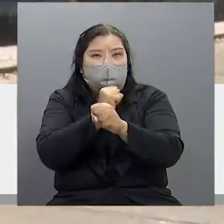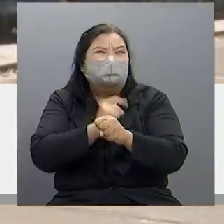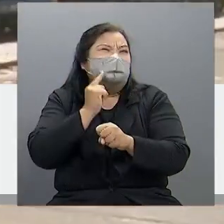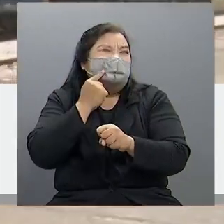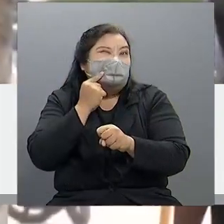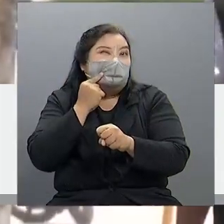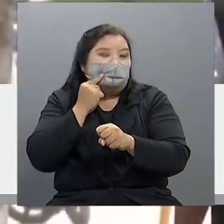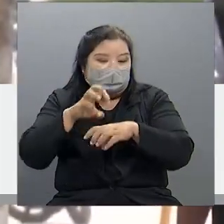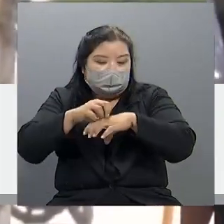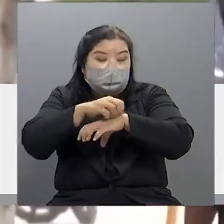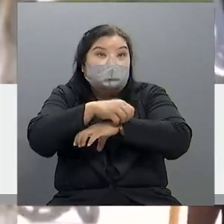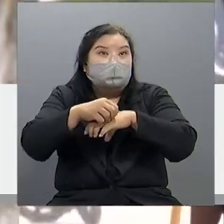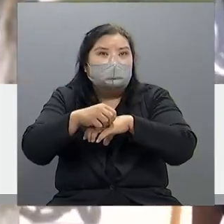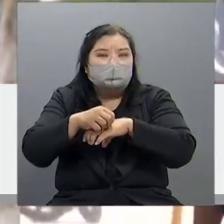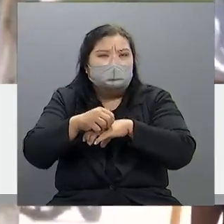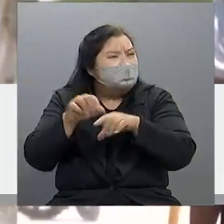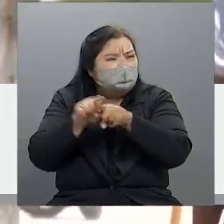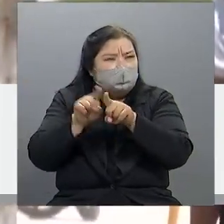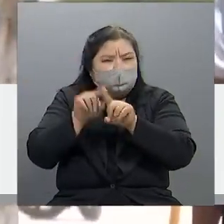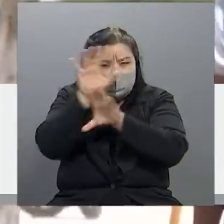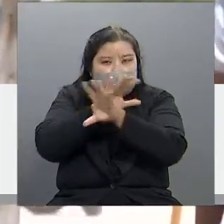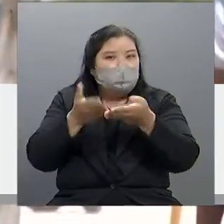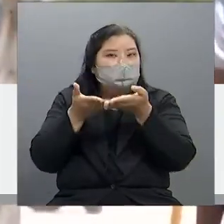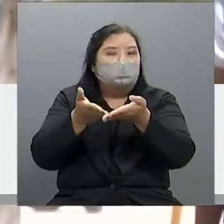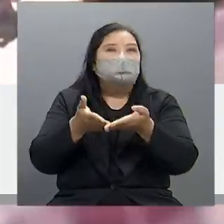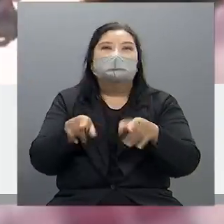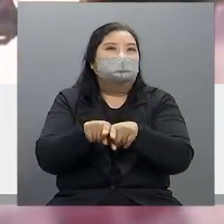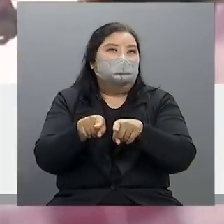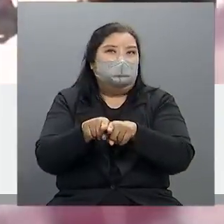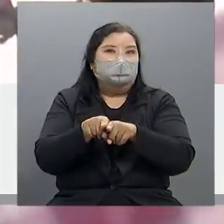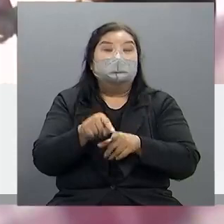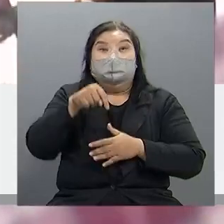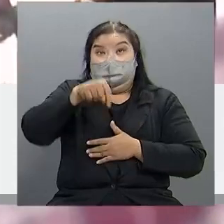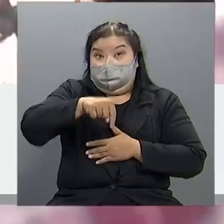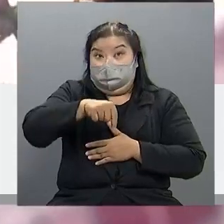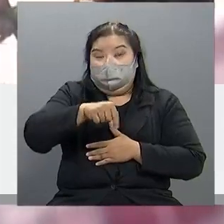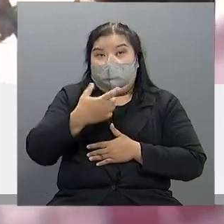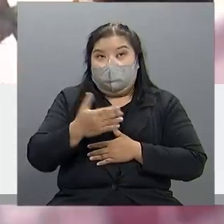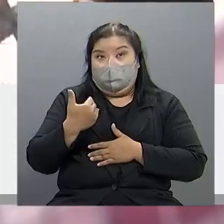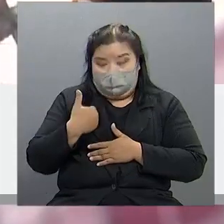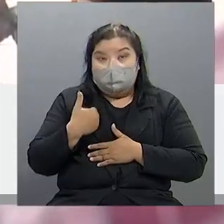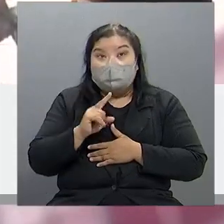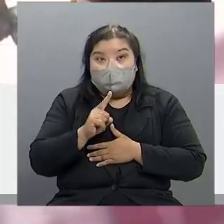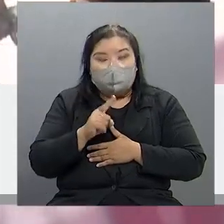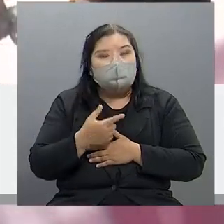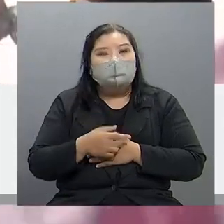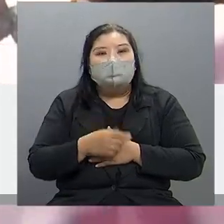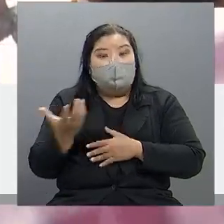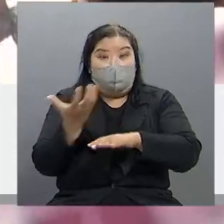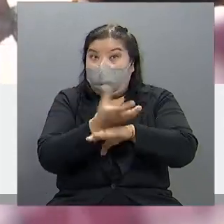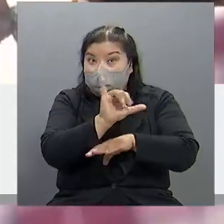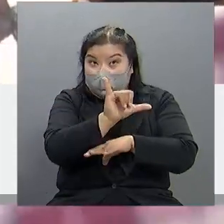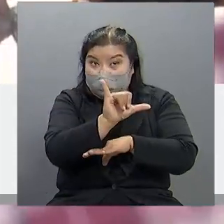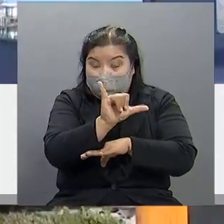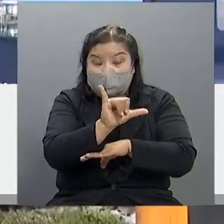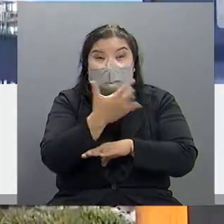ที่ขนส่งกันทางเรือเลยทีเดียวค่ะจากที่นี่ปล่อยขบวนเปล่าไปโคราชขากลับมาจะต้องไป